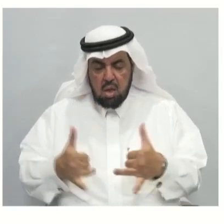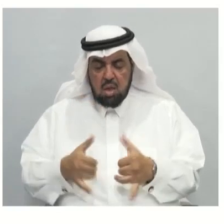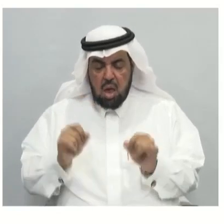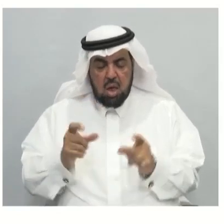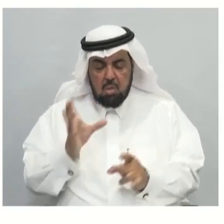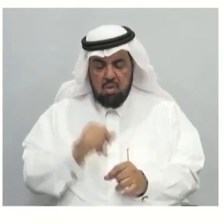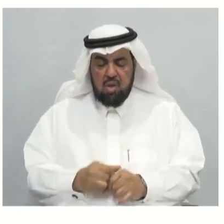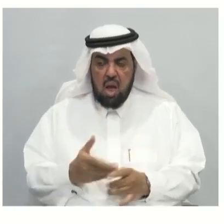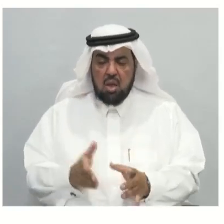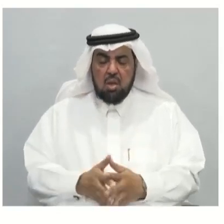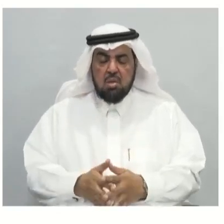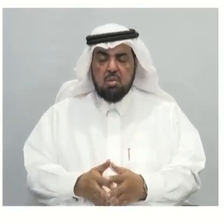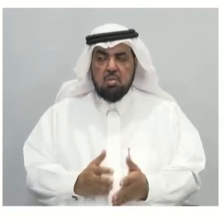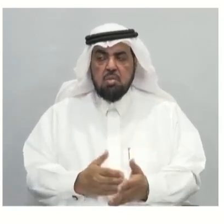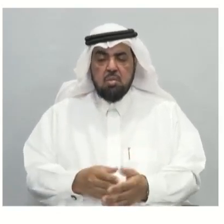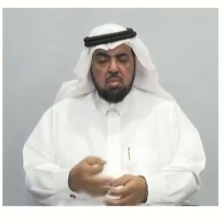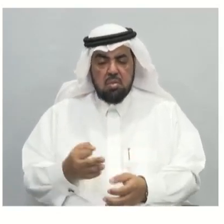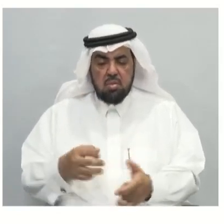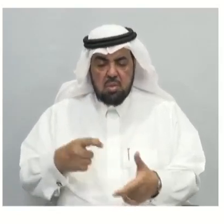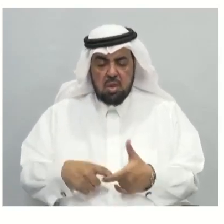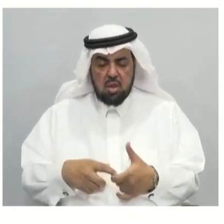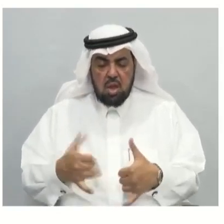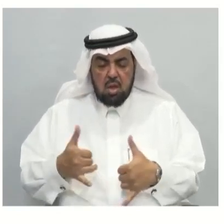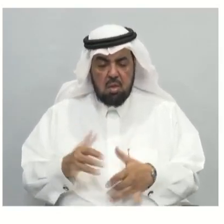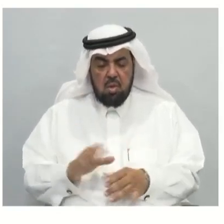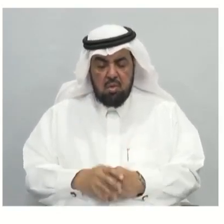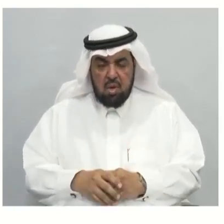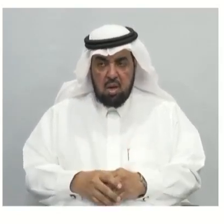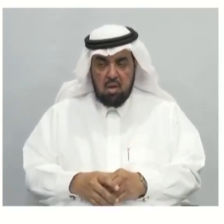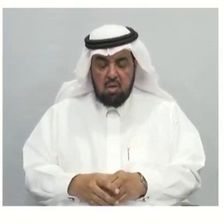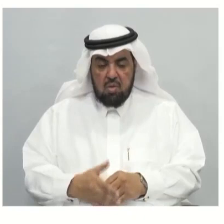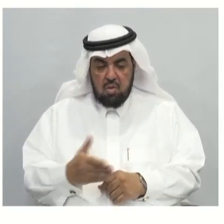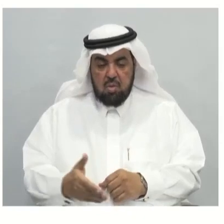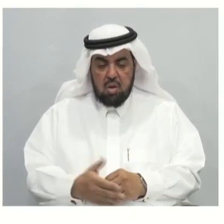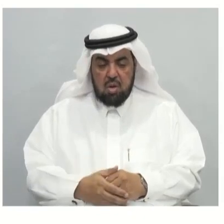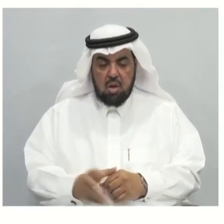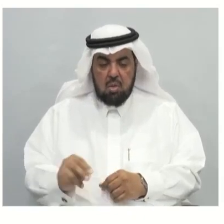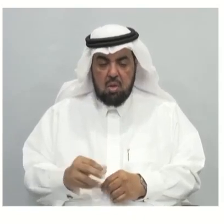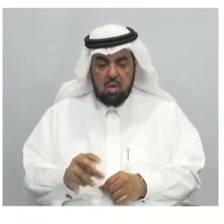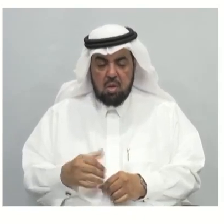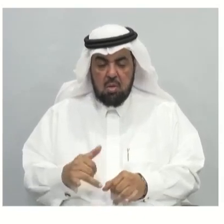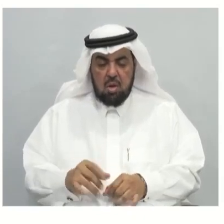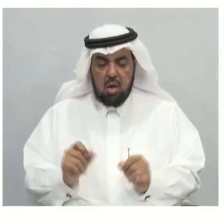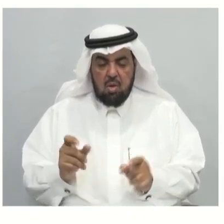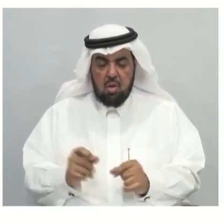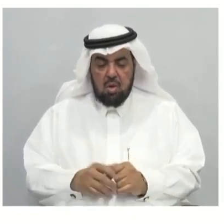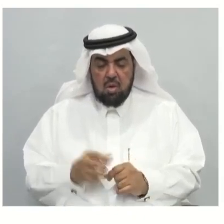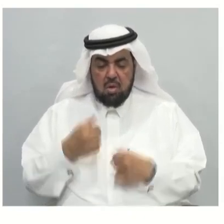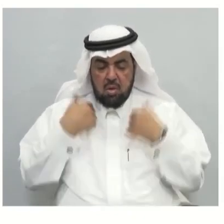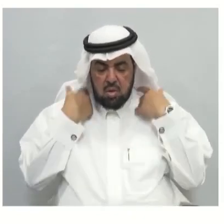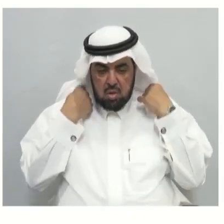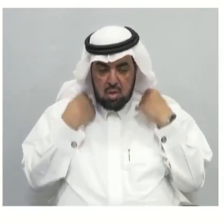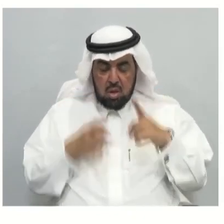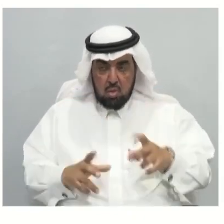اذا المطبوعه لا تتطلب اتصال بالانترنت في المقابل لدينا نماذج عبر الويب يمكن تخزينها